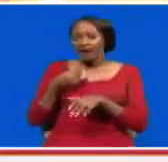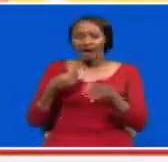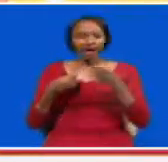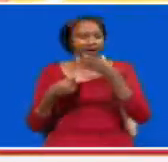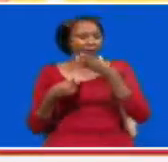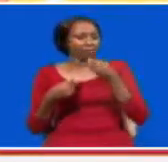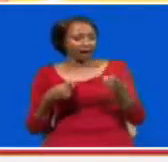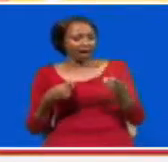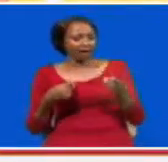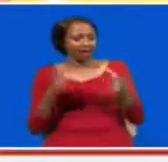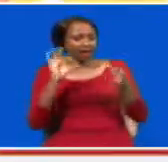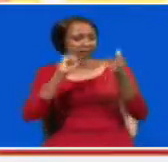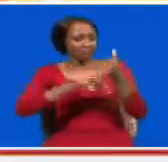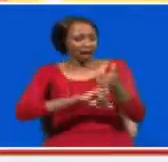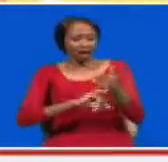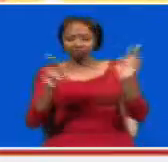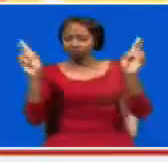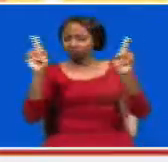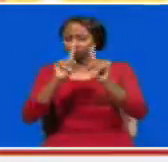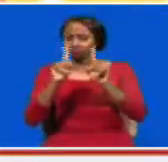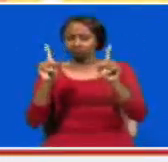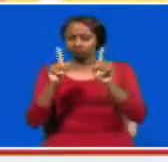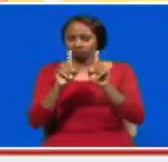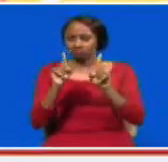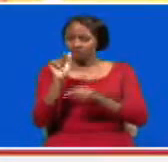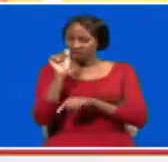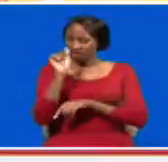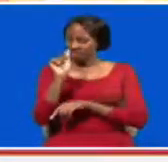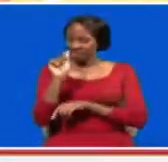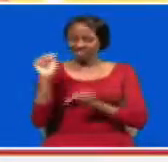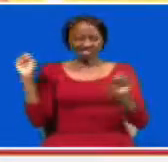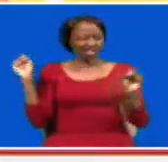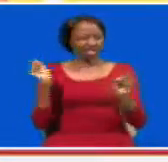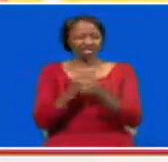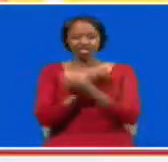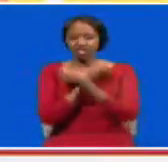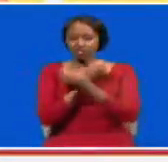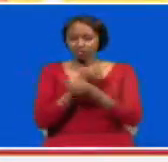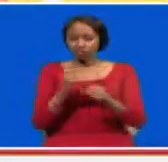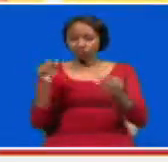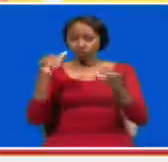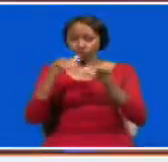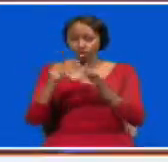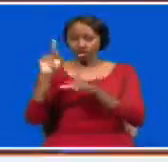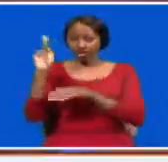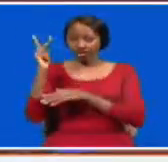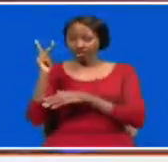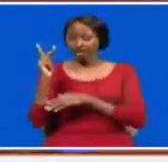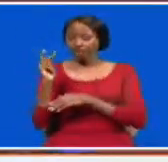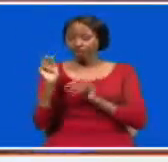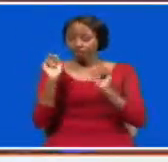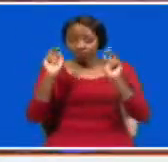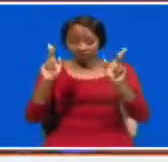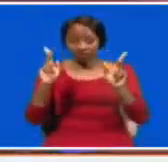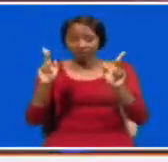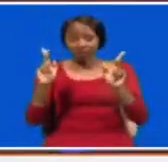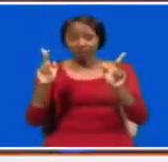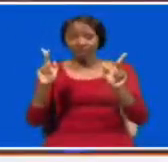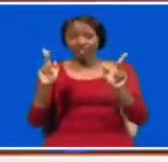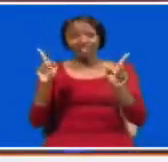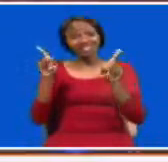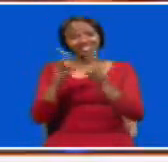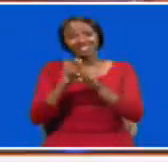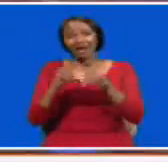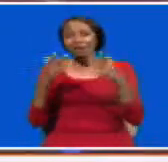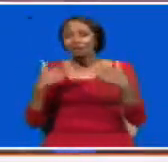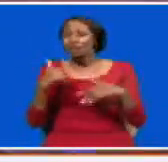kuoa wanaume wenzao. Hiyo haiwezekani katika taifa letu la Kenya jameni. Hata wale wanapitisha